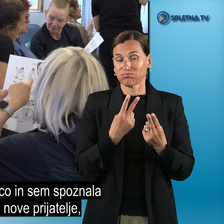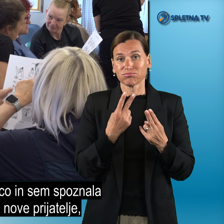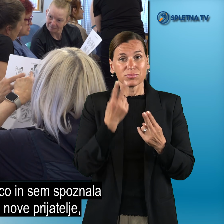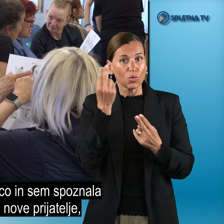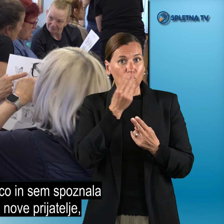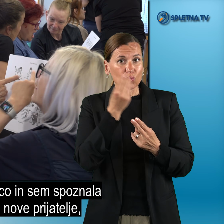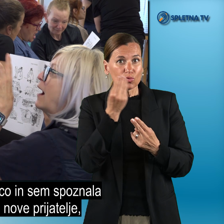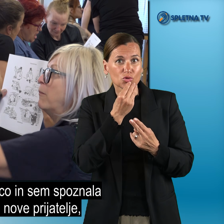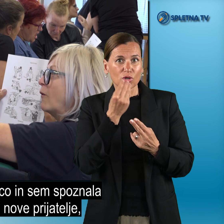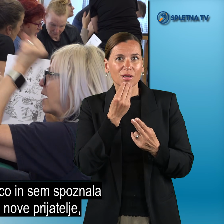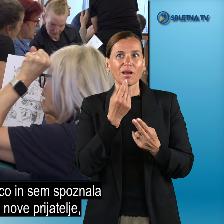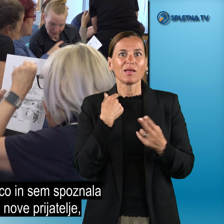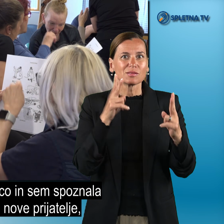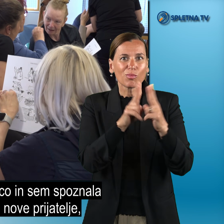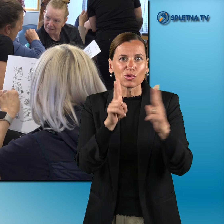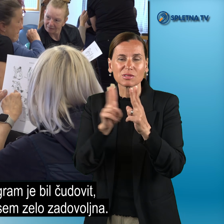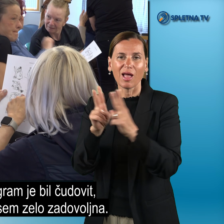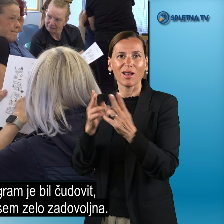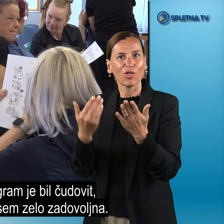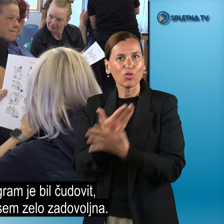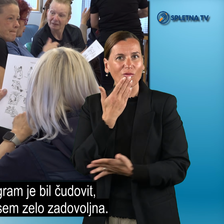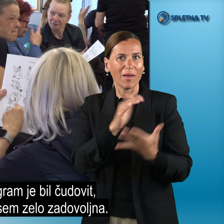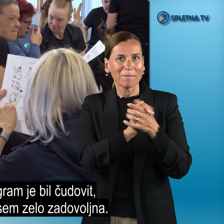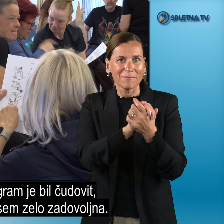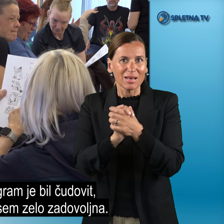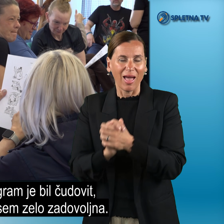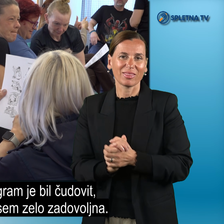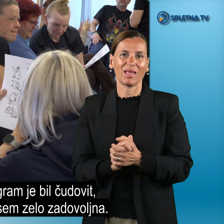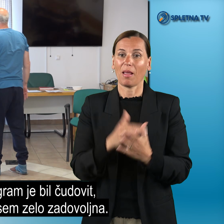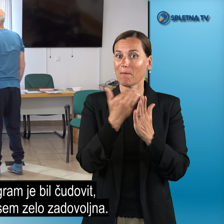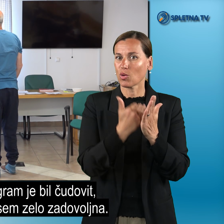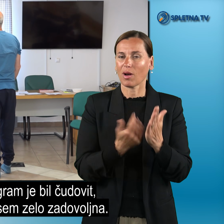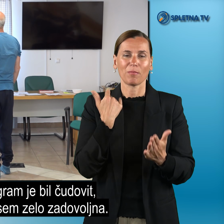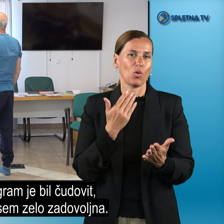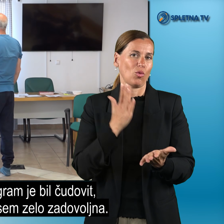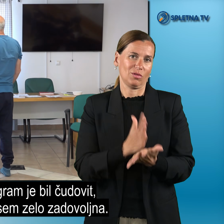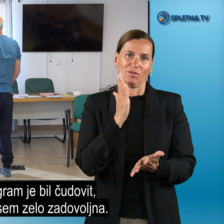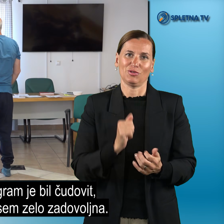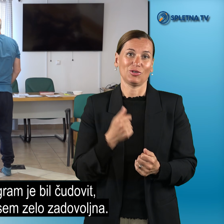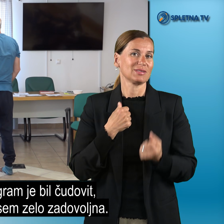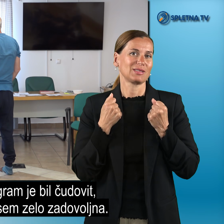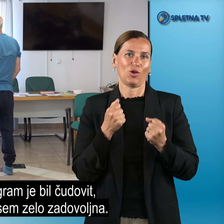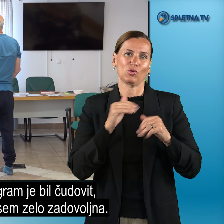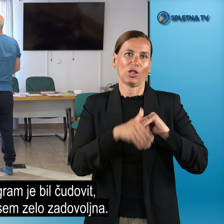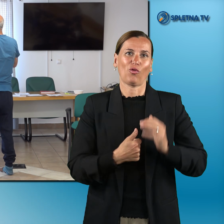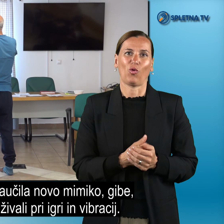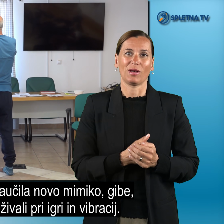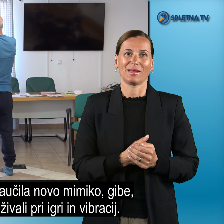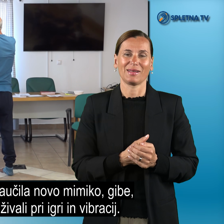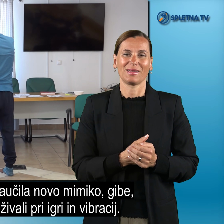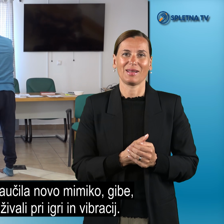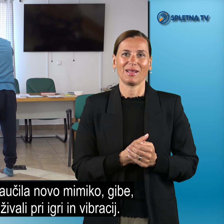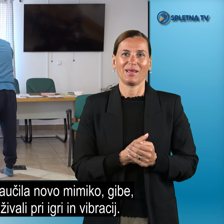tudi nove prijatelje. Program je bil čudovit, tako da sem zelo zadovoljna. Jaz sem